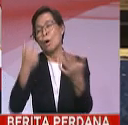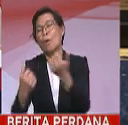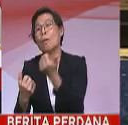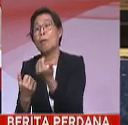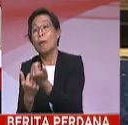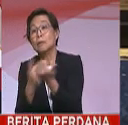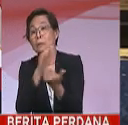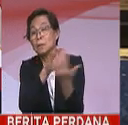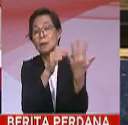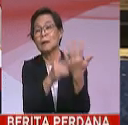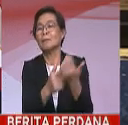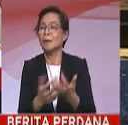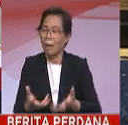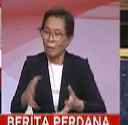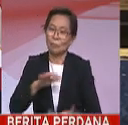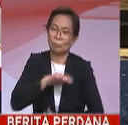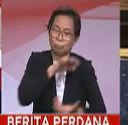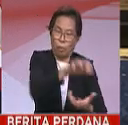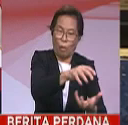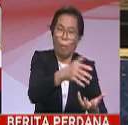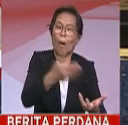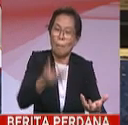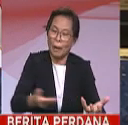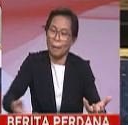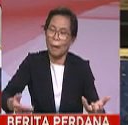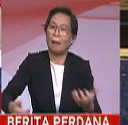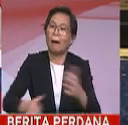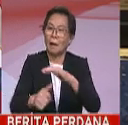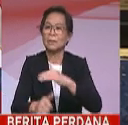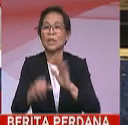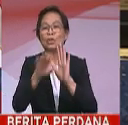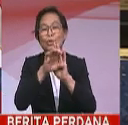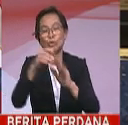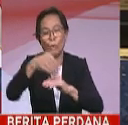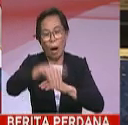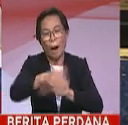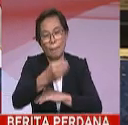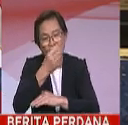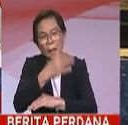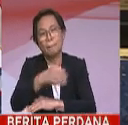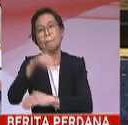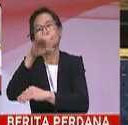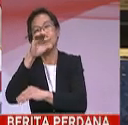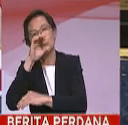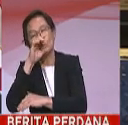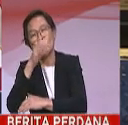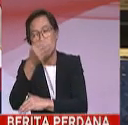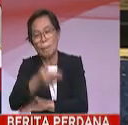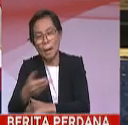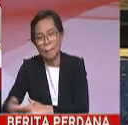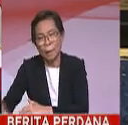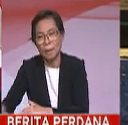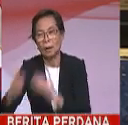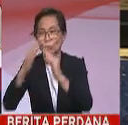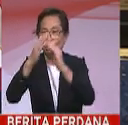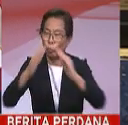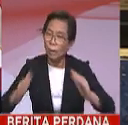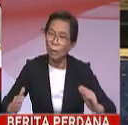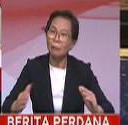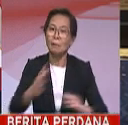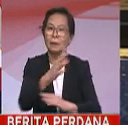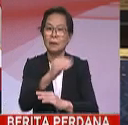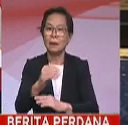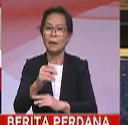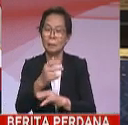kerja-kerja membekal keperluan asas seperti makanan, minuman dan barang keperluan rumah